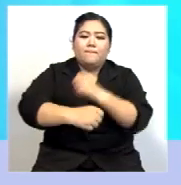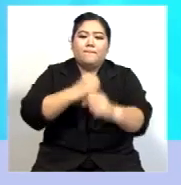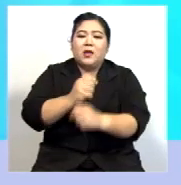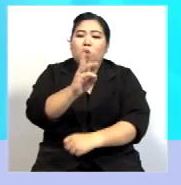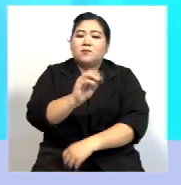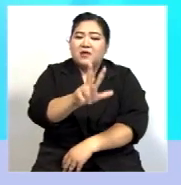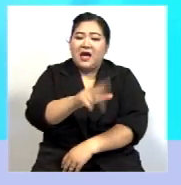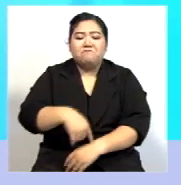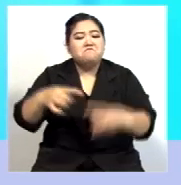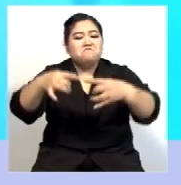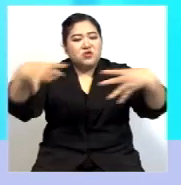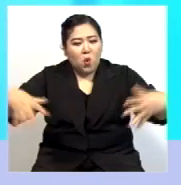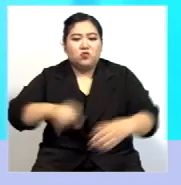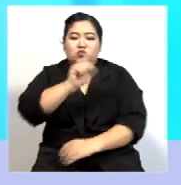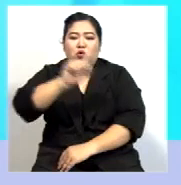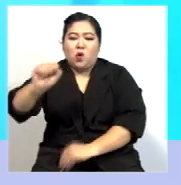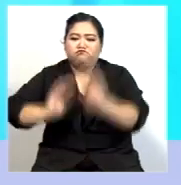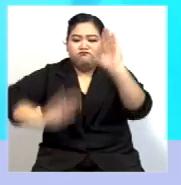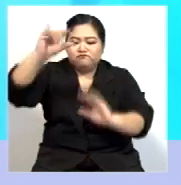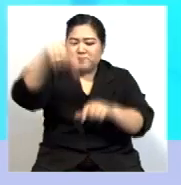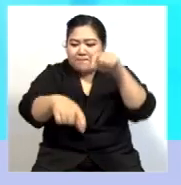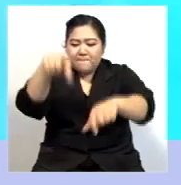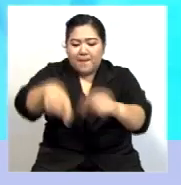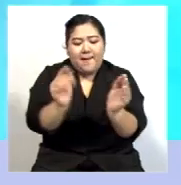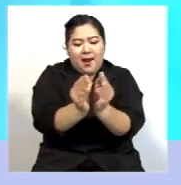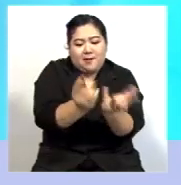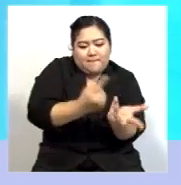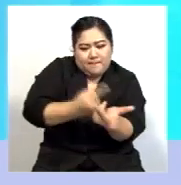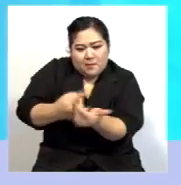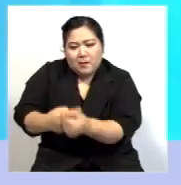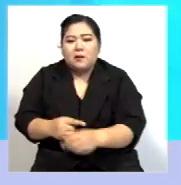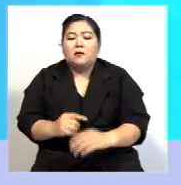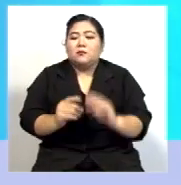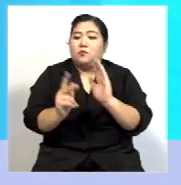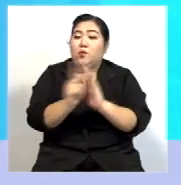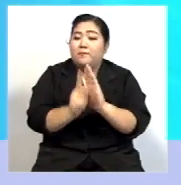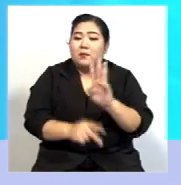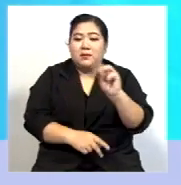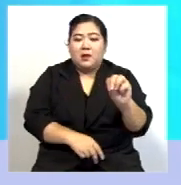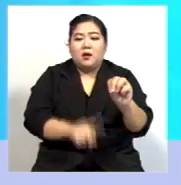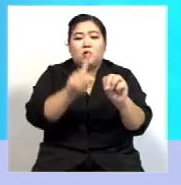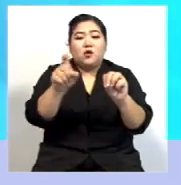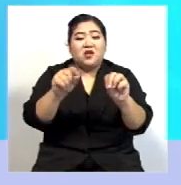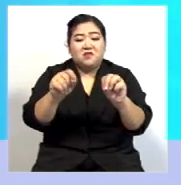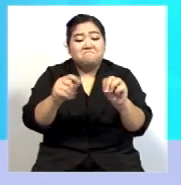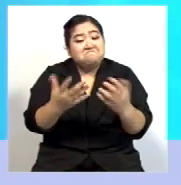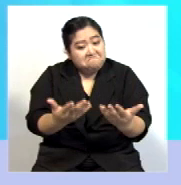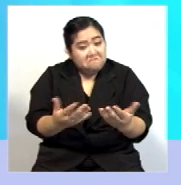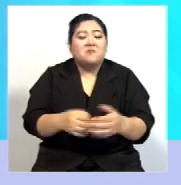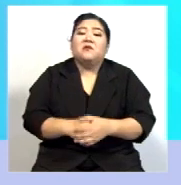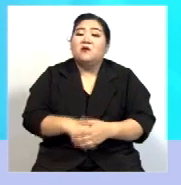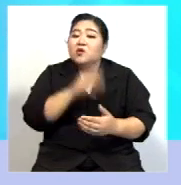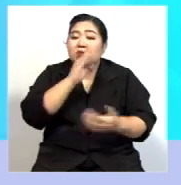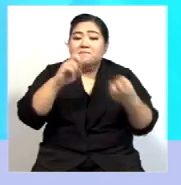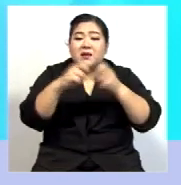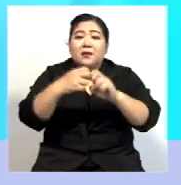ย้งกับหลักการออกเสียงของส.ส.ที่กำหนดไว้ในรัฐธรรมนูญมาตรา120หรือไม่และหากมีปัญ